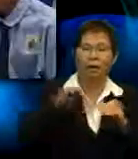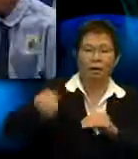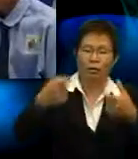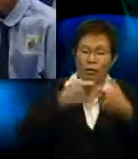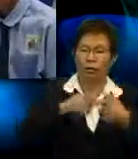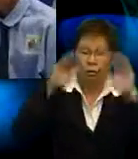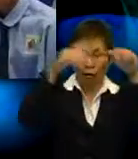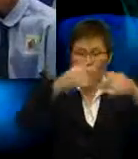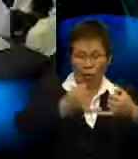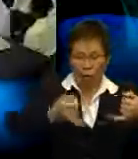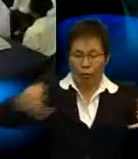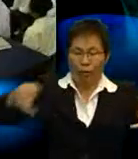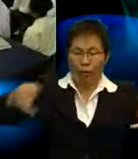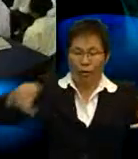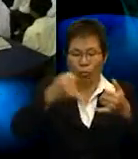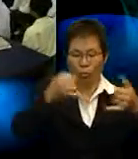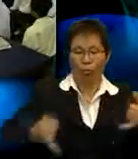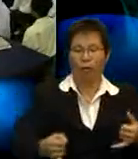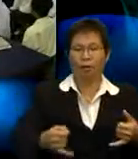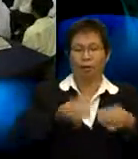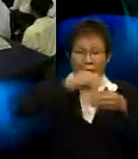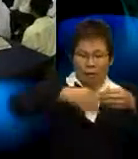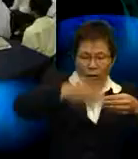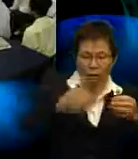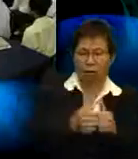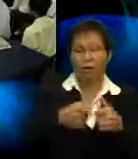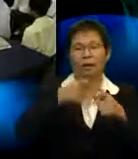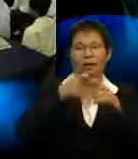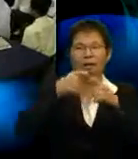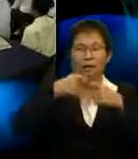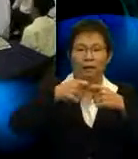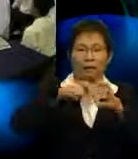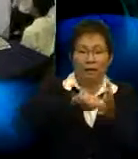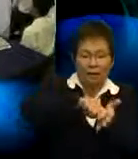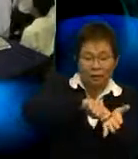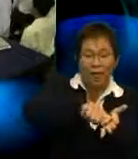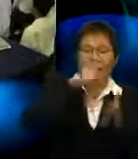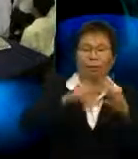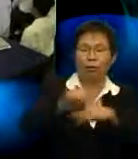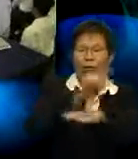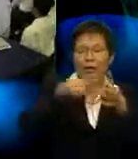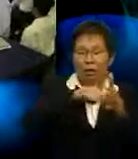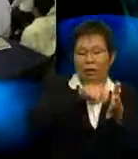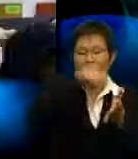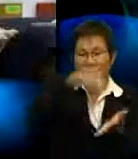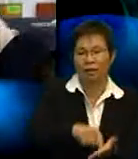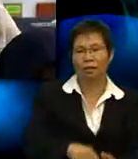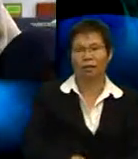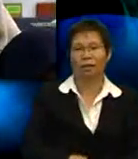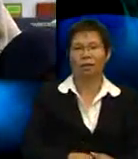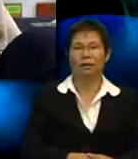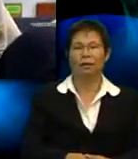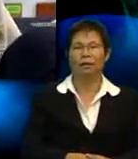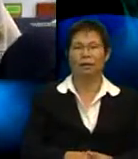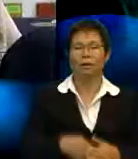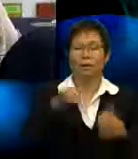ini. Wire ini disalut dengan getah. Apakah kegunaan getah ini? Saya, cikgu. Ya, Azimah. Supaya